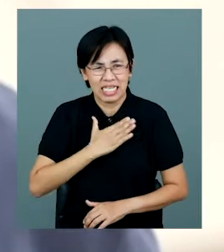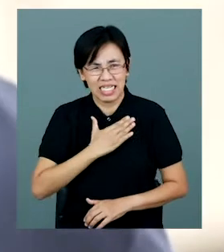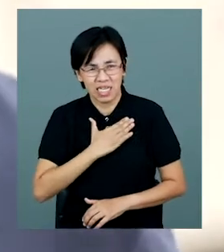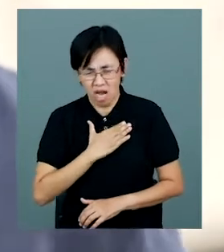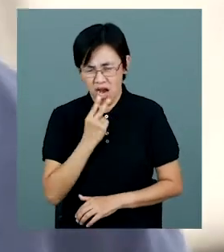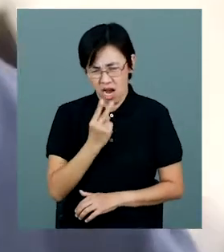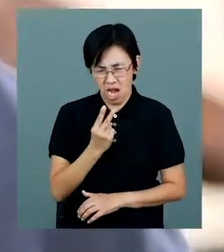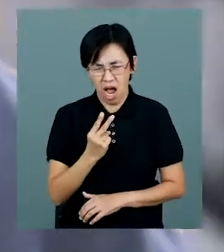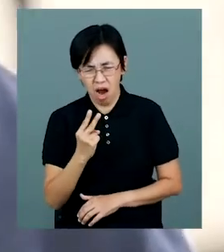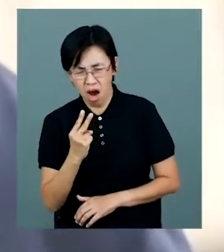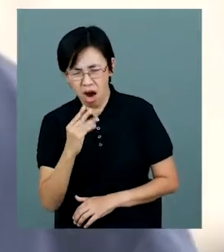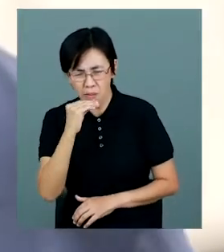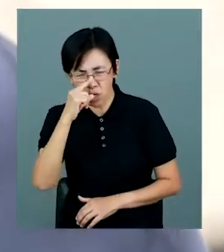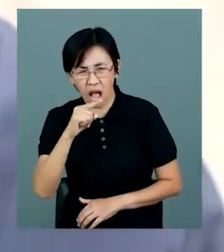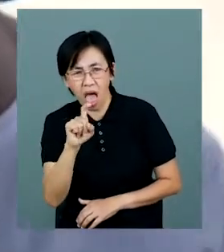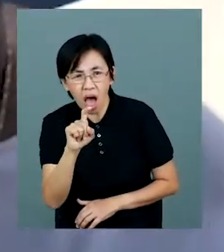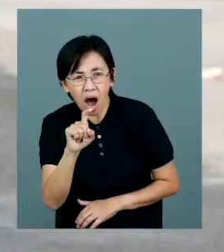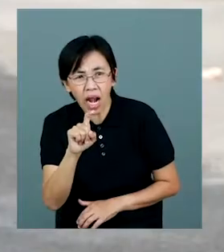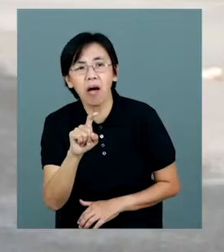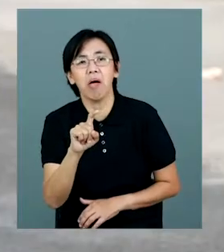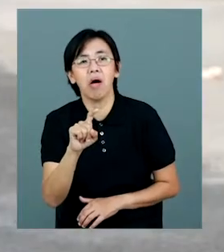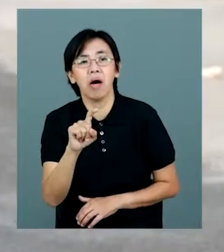อยู่ด้วยกันอ่ะช่างก็เฮงช่างไม่ช่ว